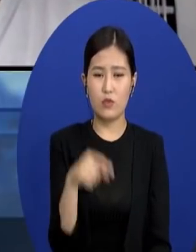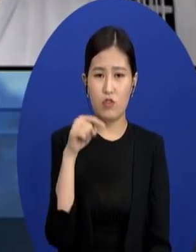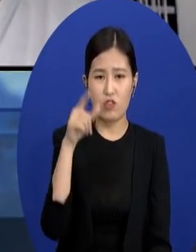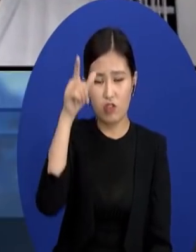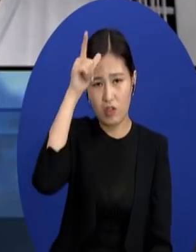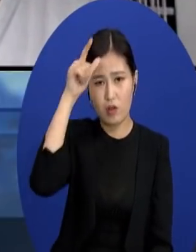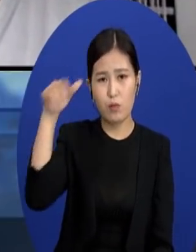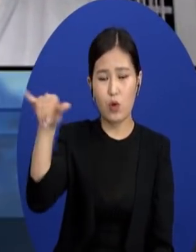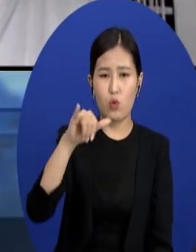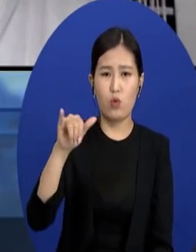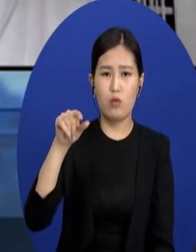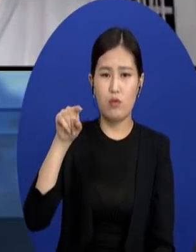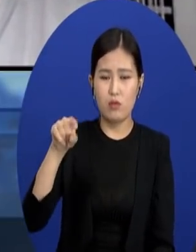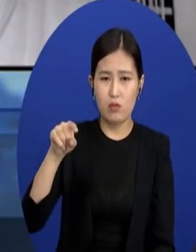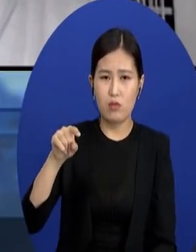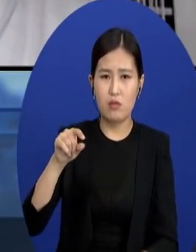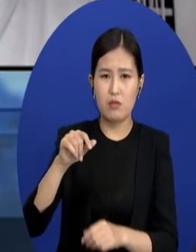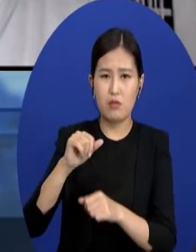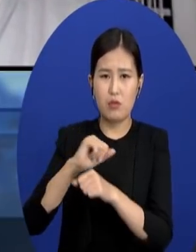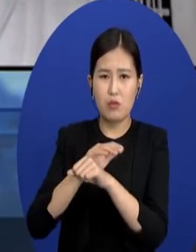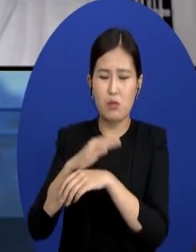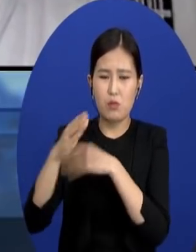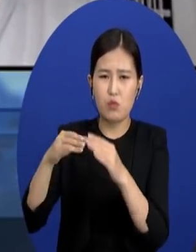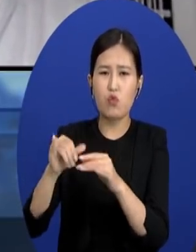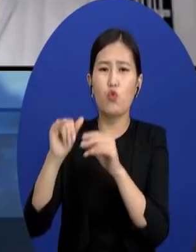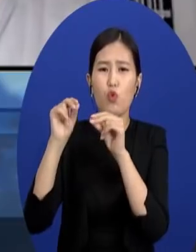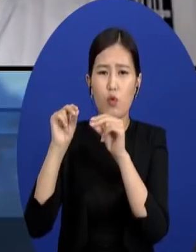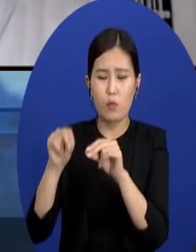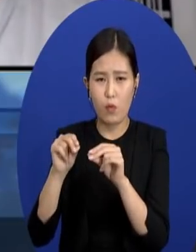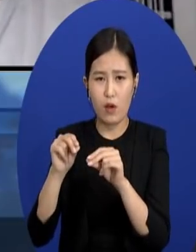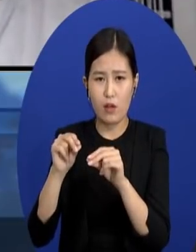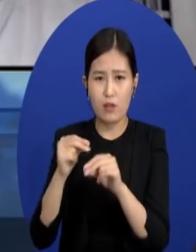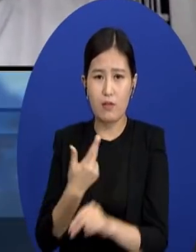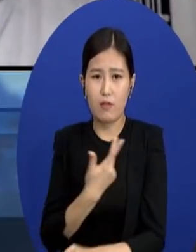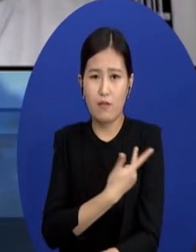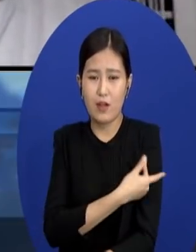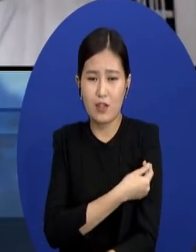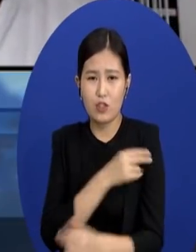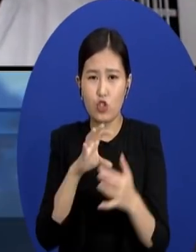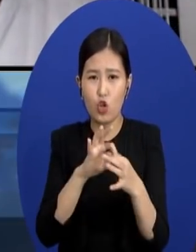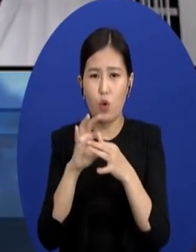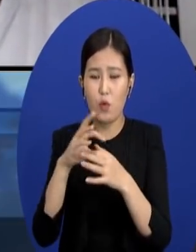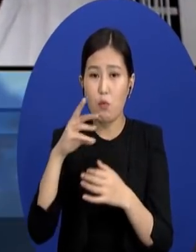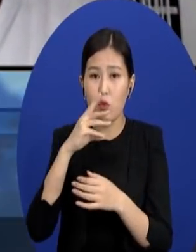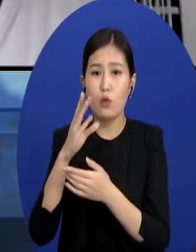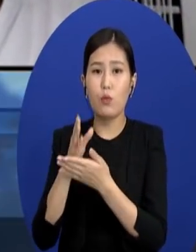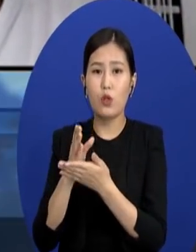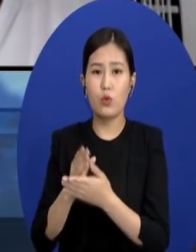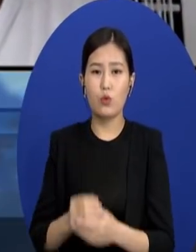улсад цаг үеийн нөхцөл байдал ямар байна? За вакцинтай холбоотой ямар мэдээлэл байна?